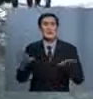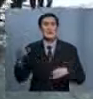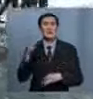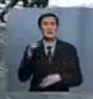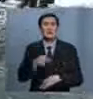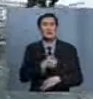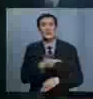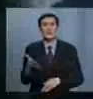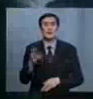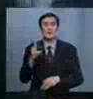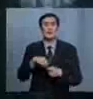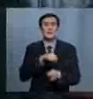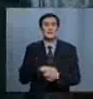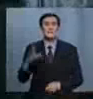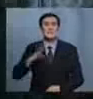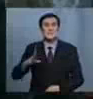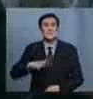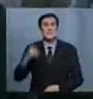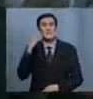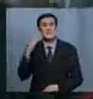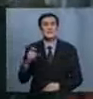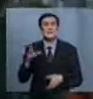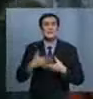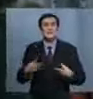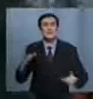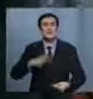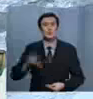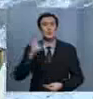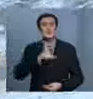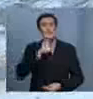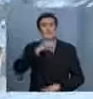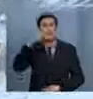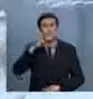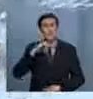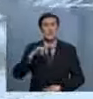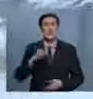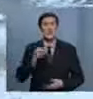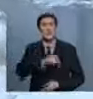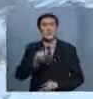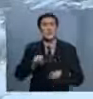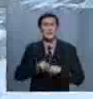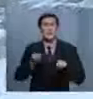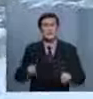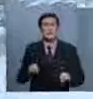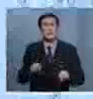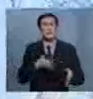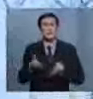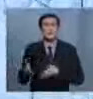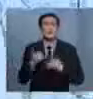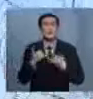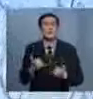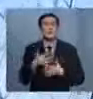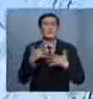километров. С особым нетерпением вестников весны ждут на севере Казахстана. Жители Петропавловска подготовили для перелетных